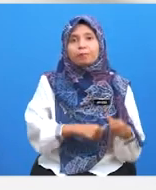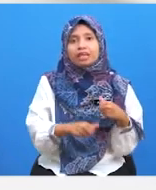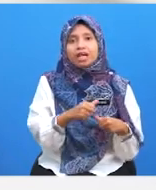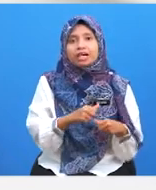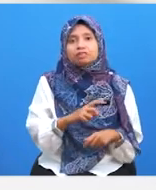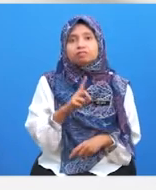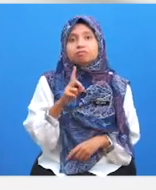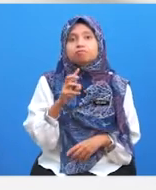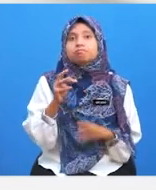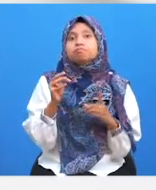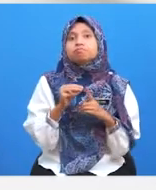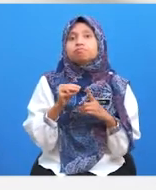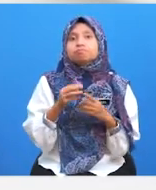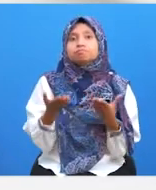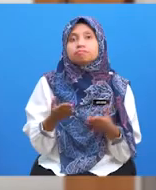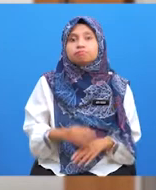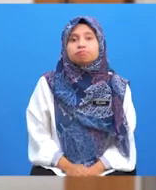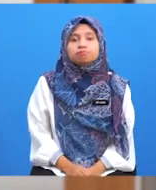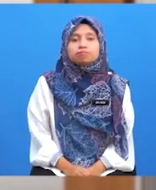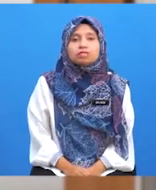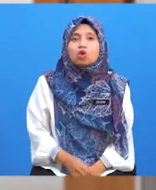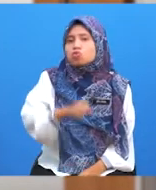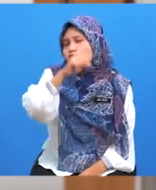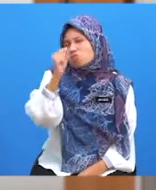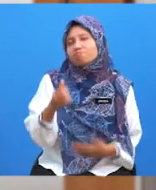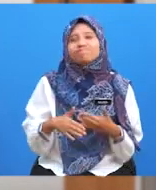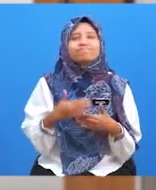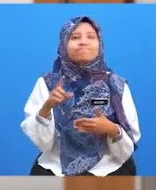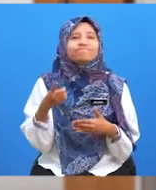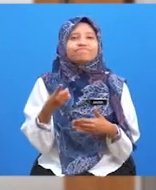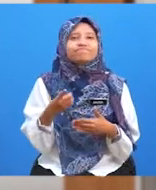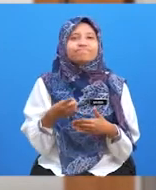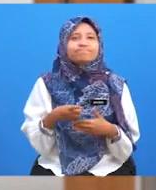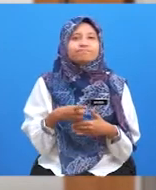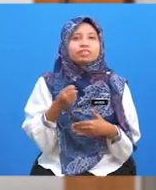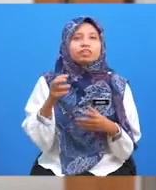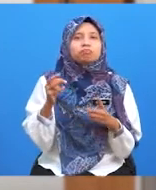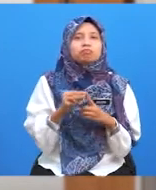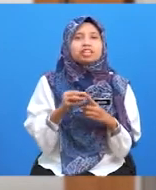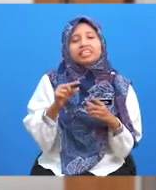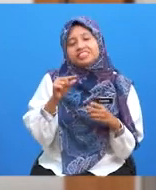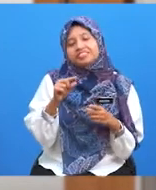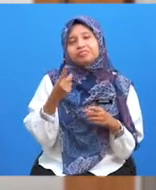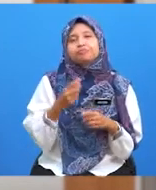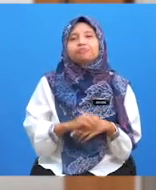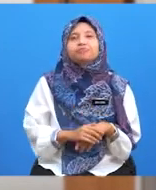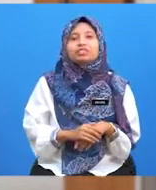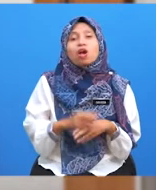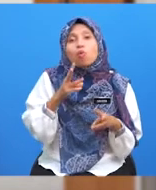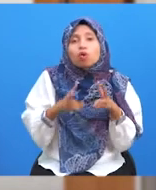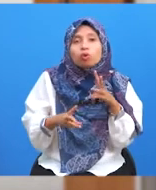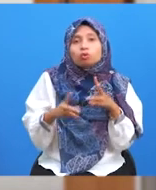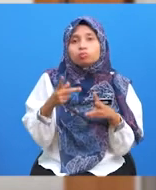satu marker soalan ini adalah soal mudah Kernel makanya sedikit walaupun